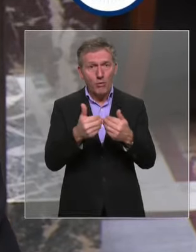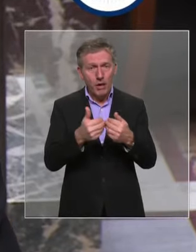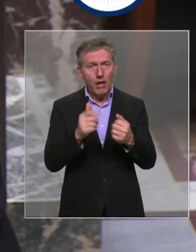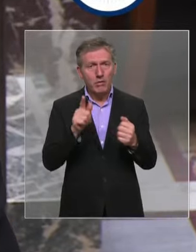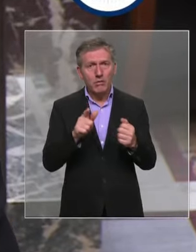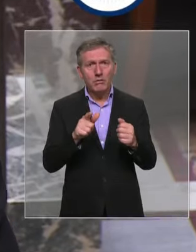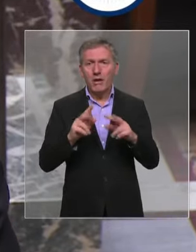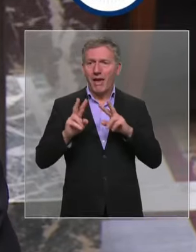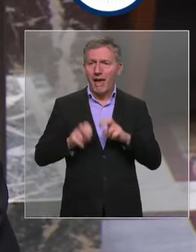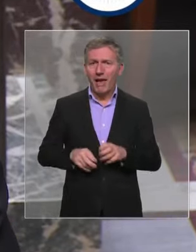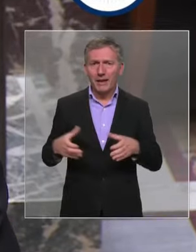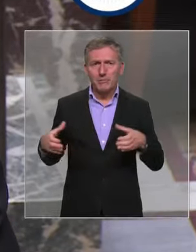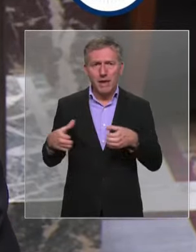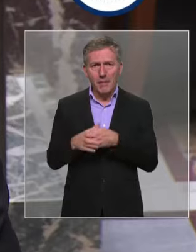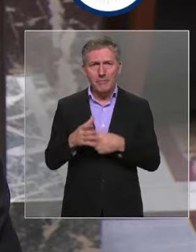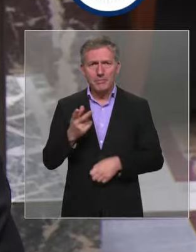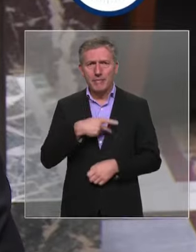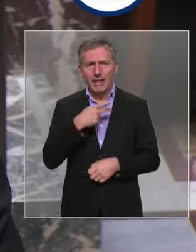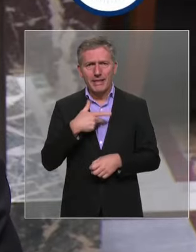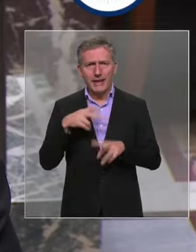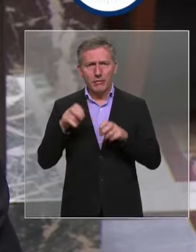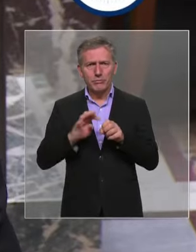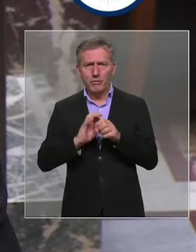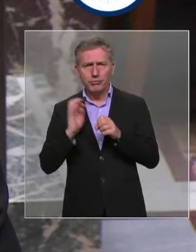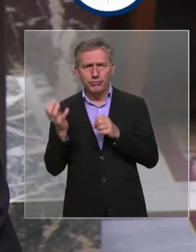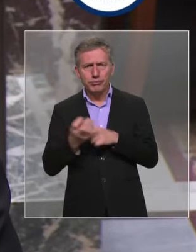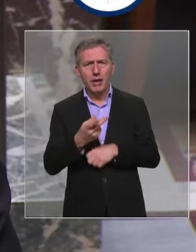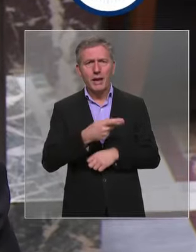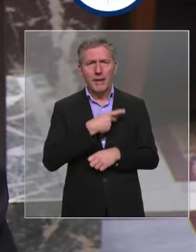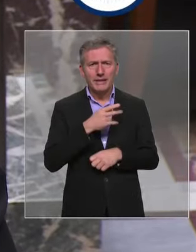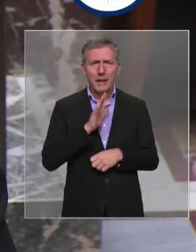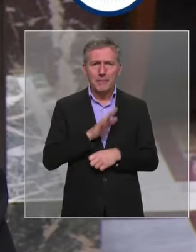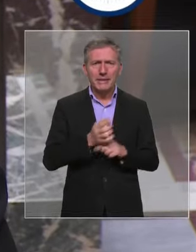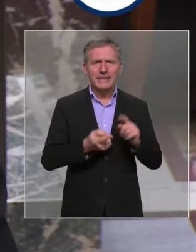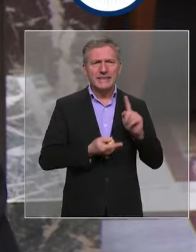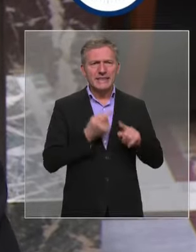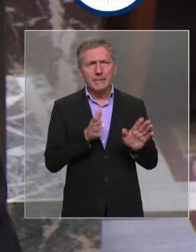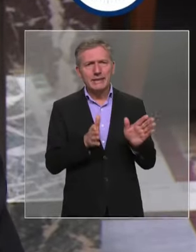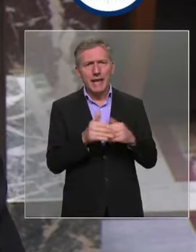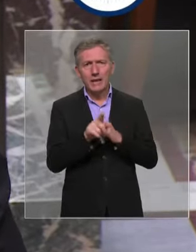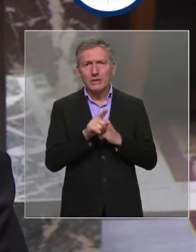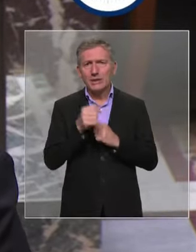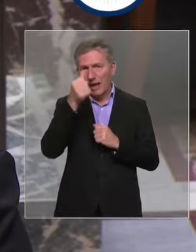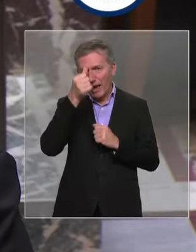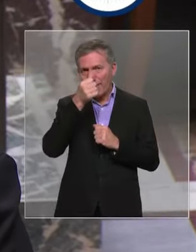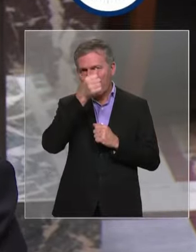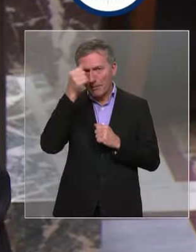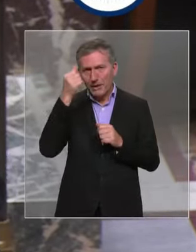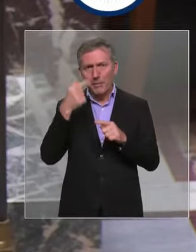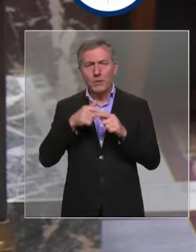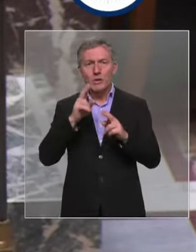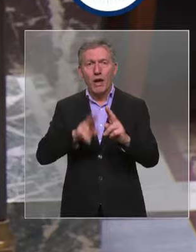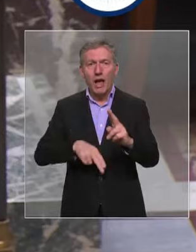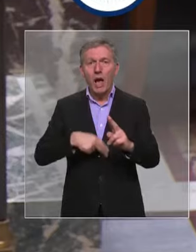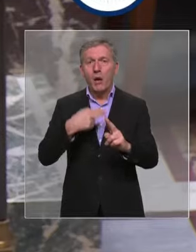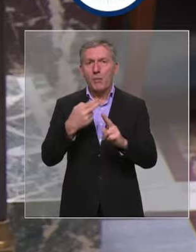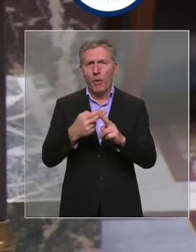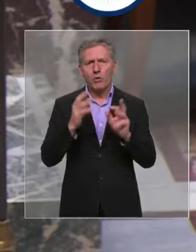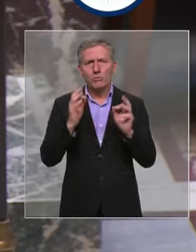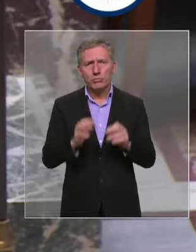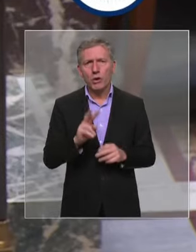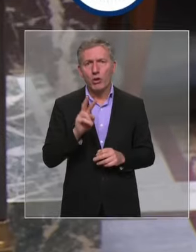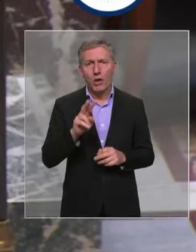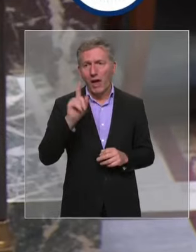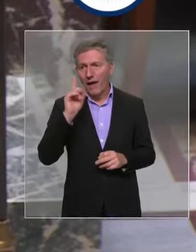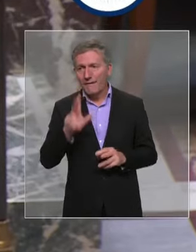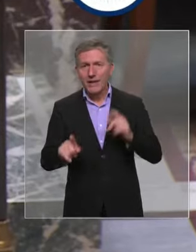une équipe médicale composée du médecin, d'un médecin de la spécialité et d'infirmiers, une réponse qui est donnée, donc 2